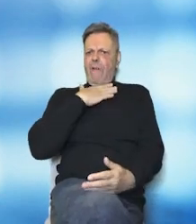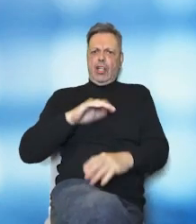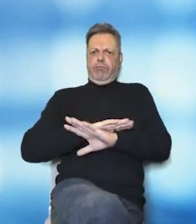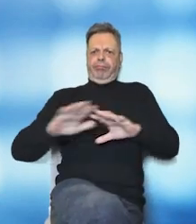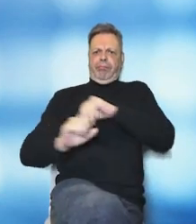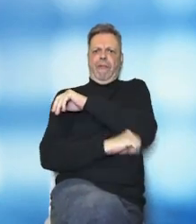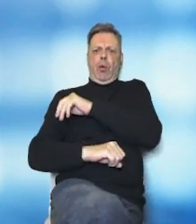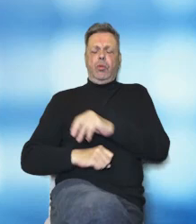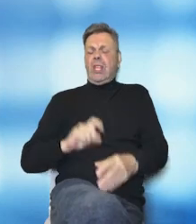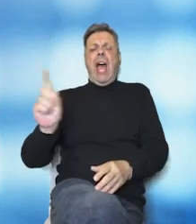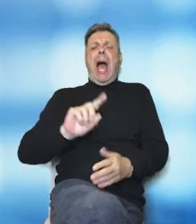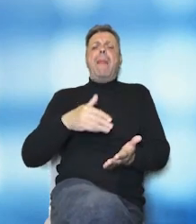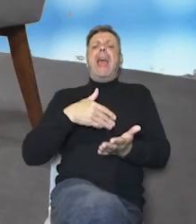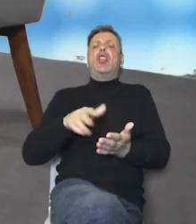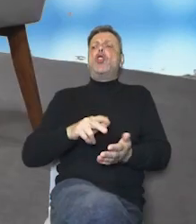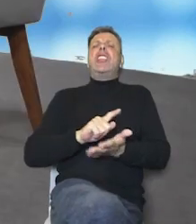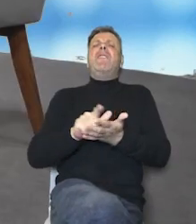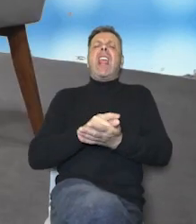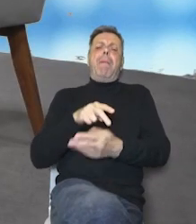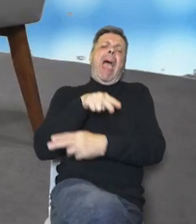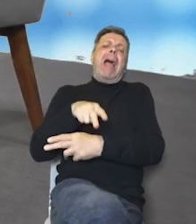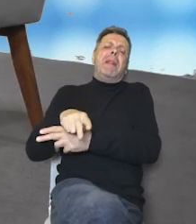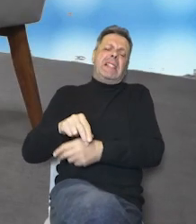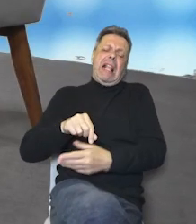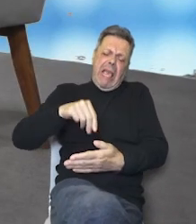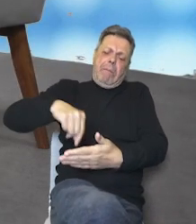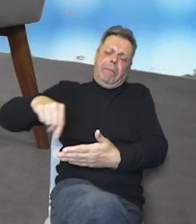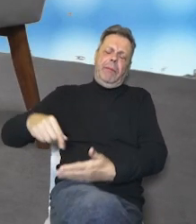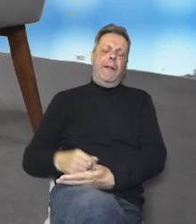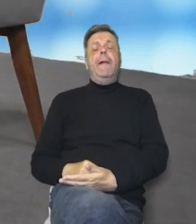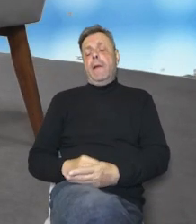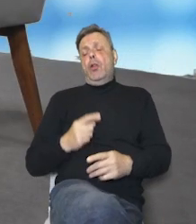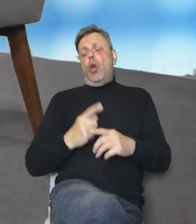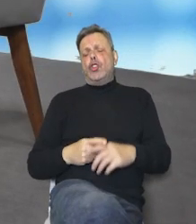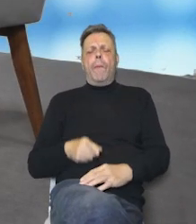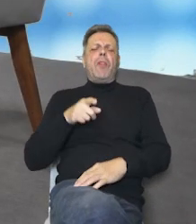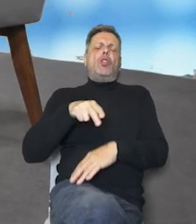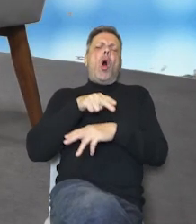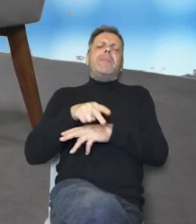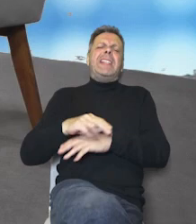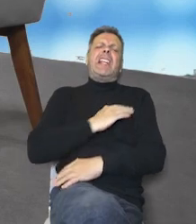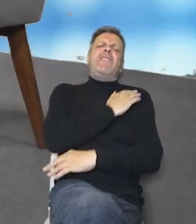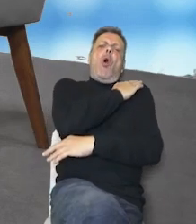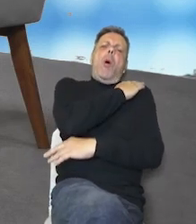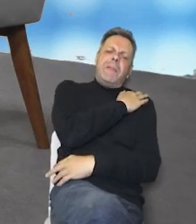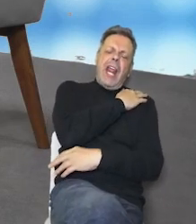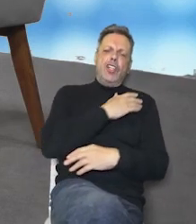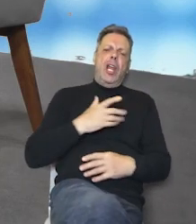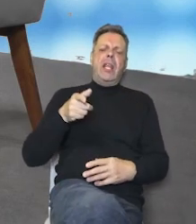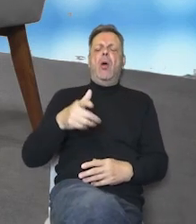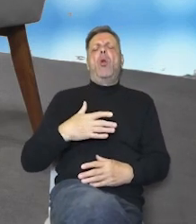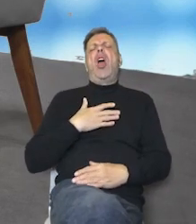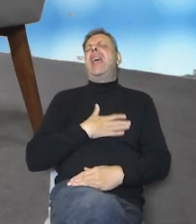trošiti toliko vrijeme na papirologiju? Da, tijekom godina to administrativno opterećenje je